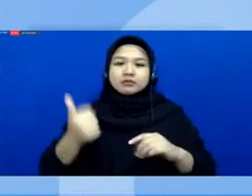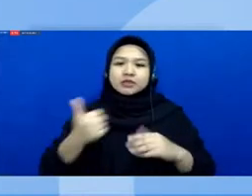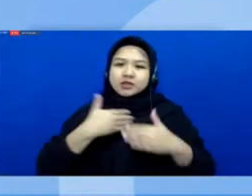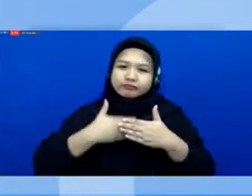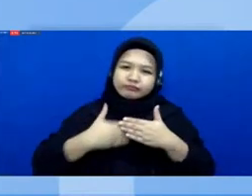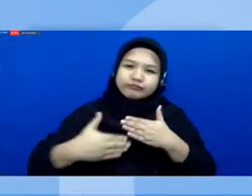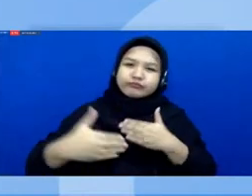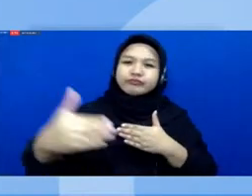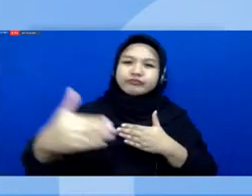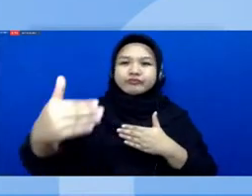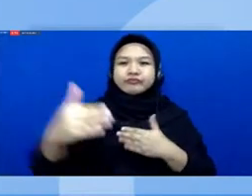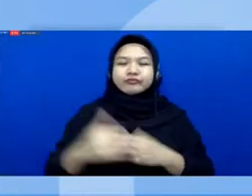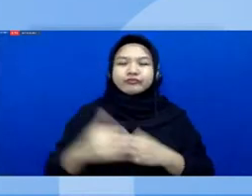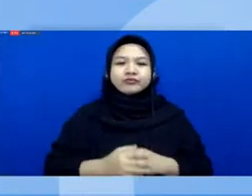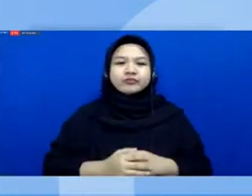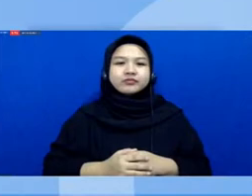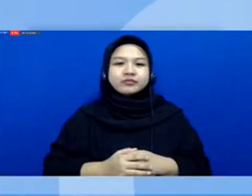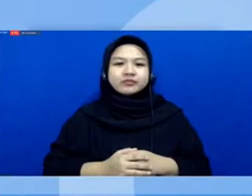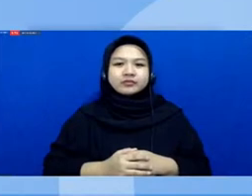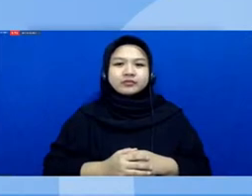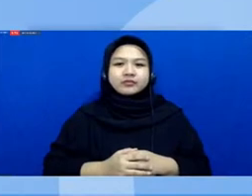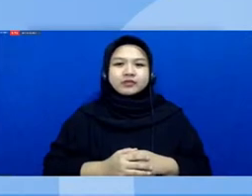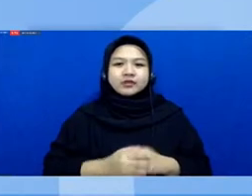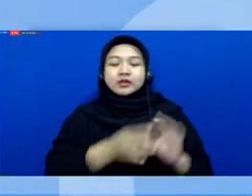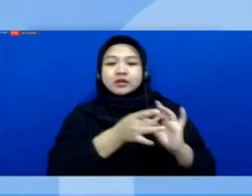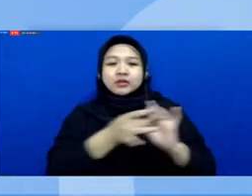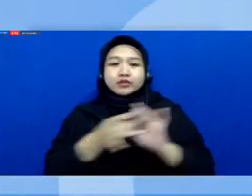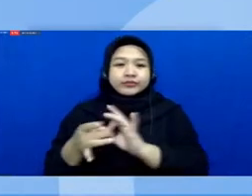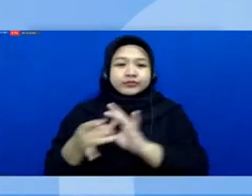berkelanjutan. Tentunya dengan menggandeng semua